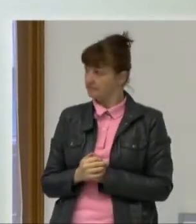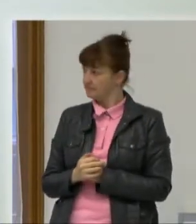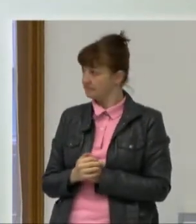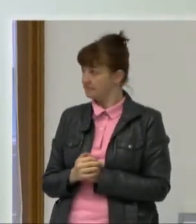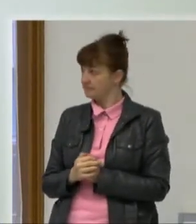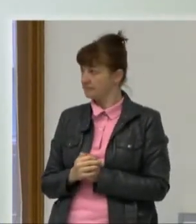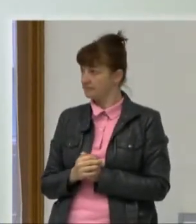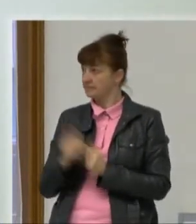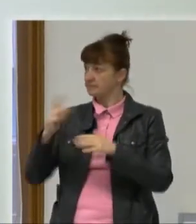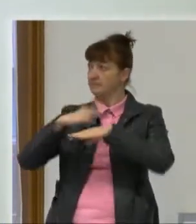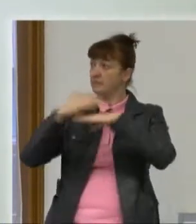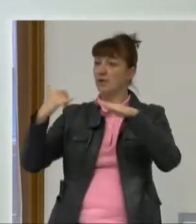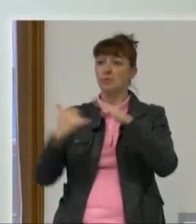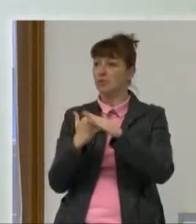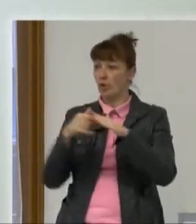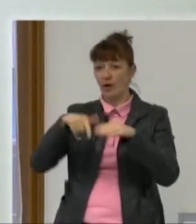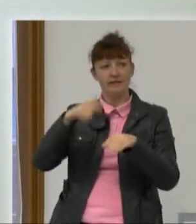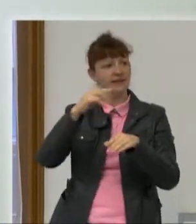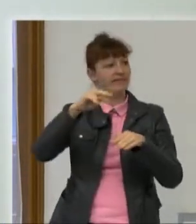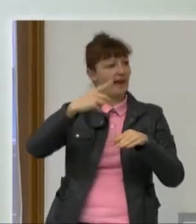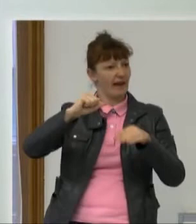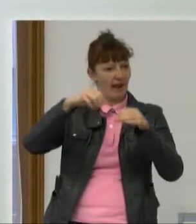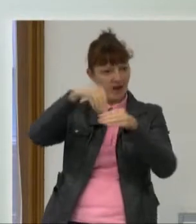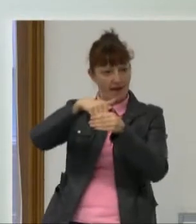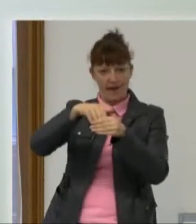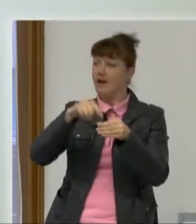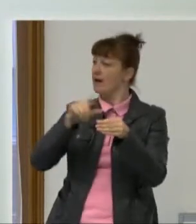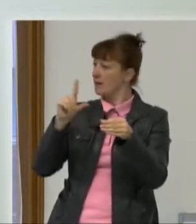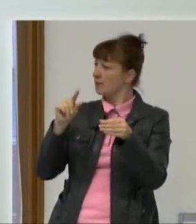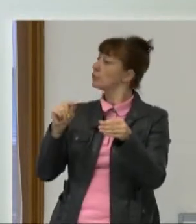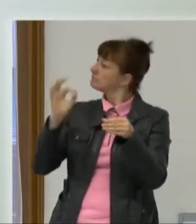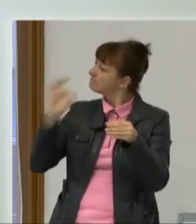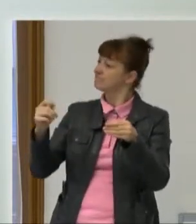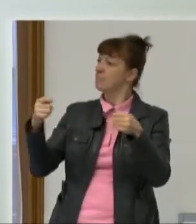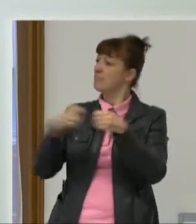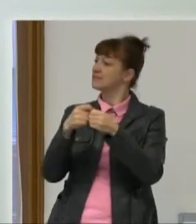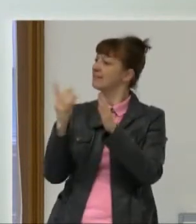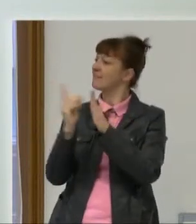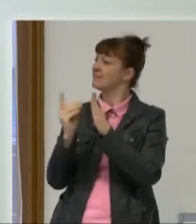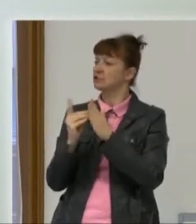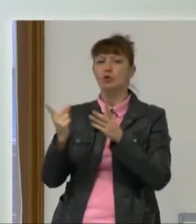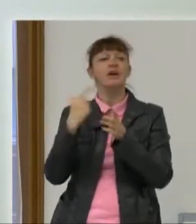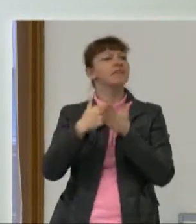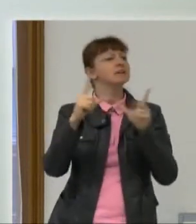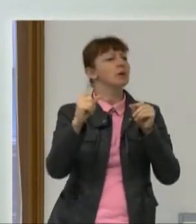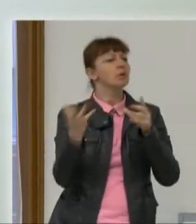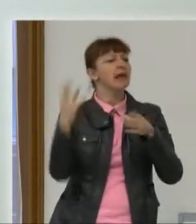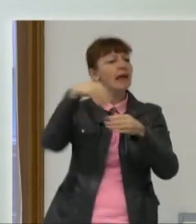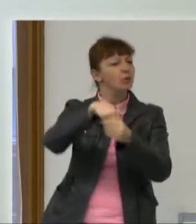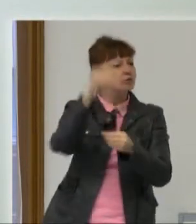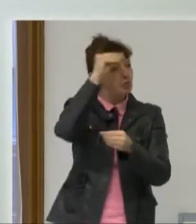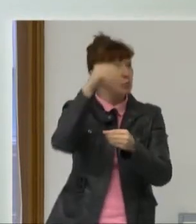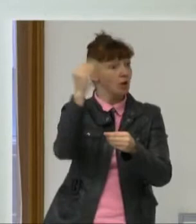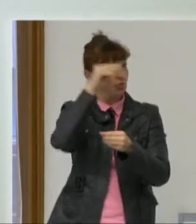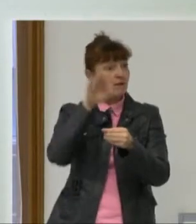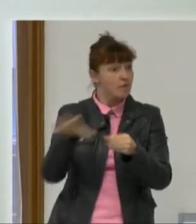Im Projekt Integer haben wir die für mich noch immer sehr treffende Definition einer inklusiven Schule, einer Schule für alle,